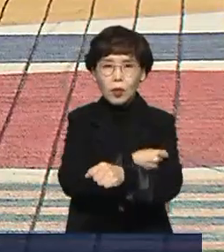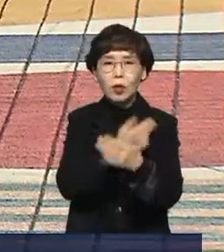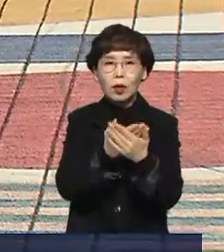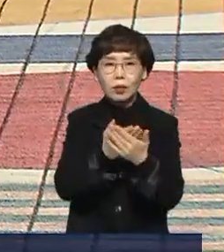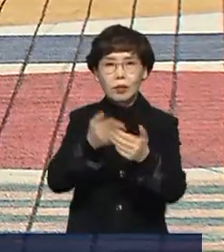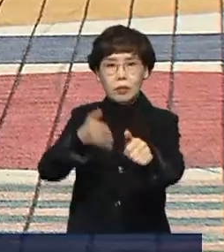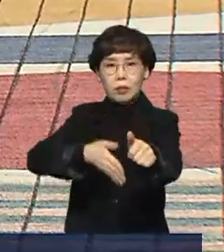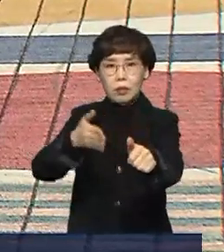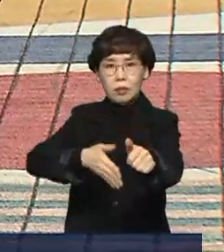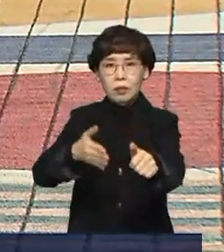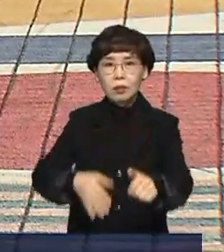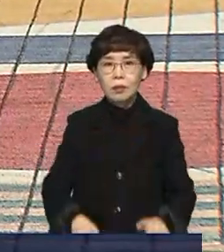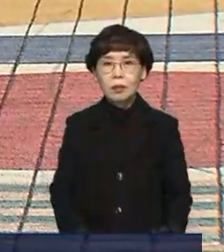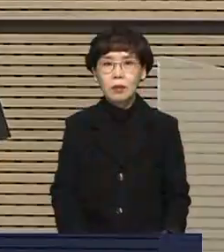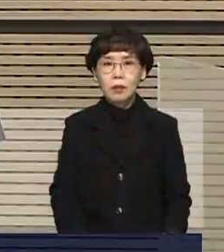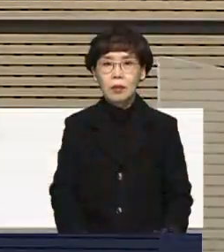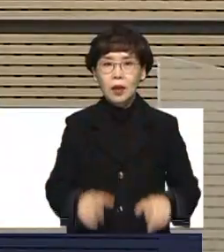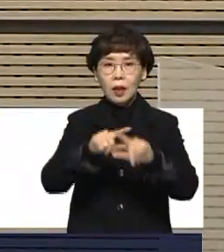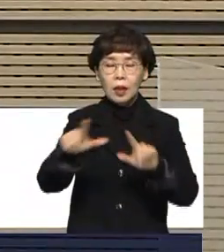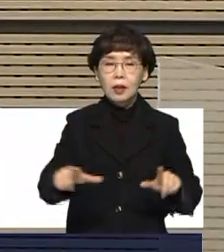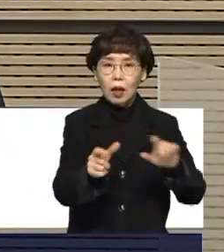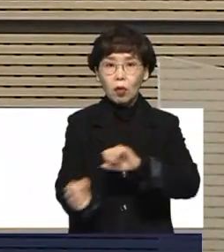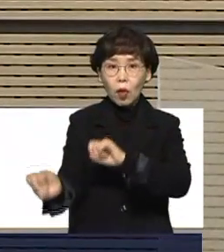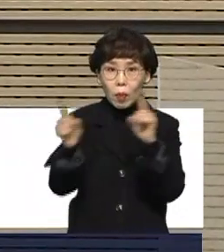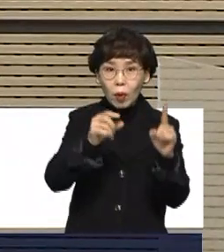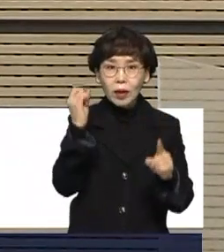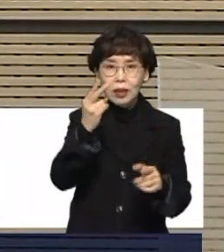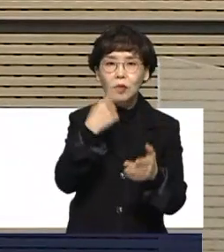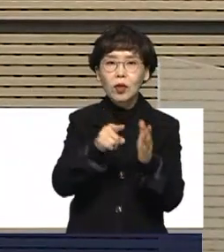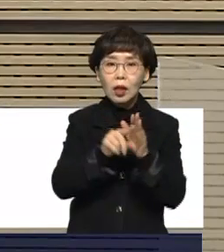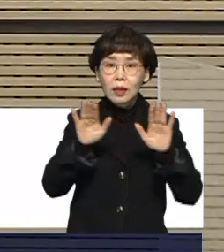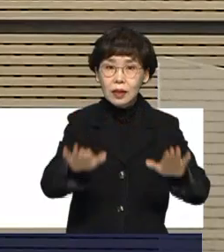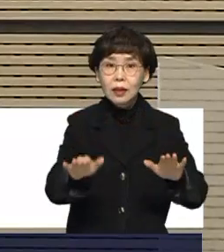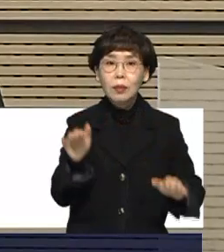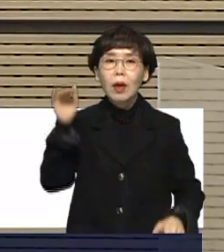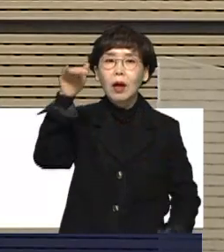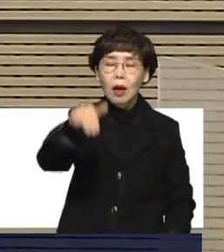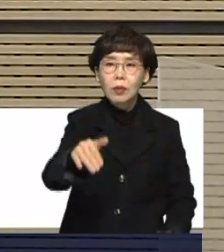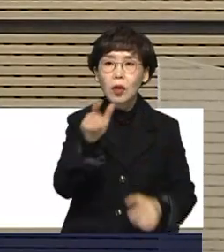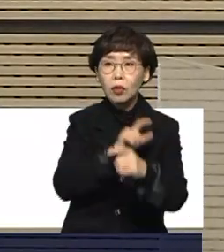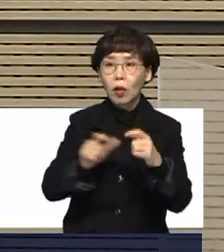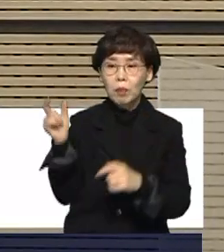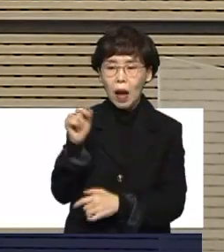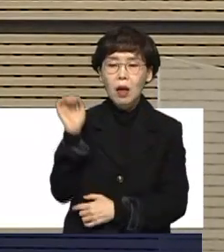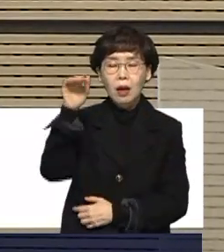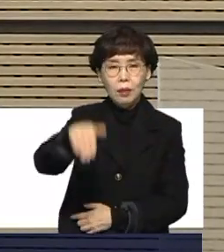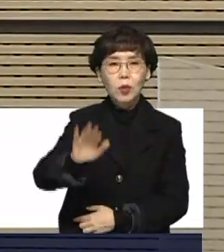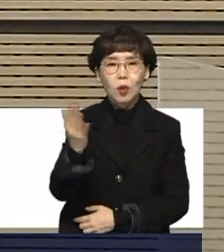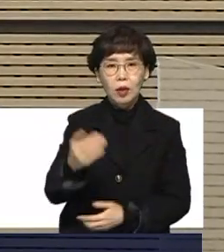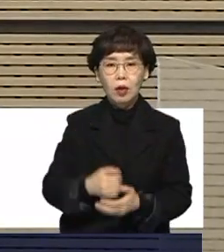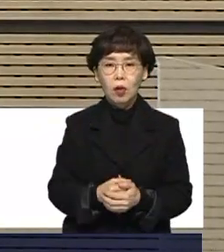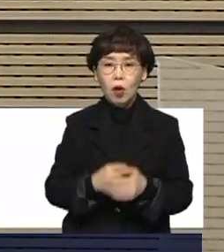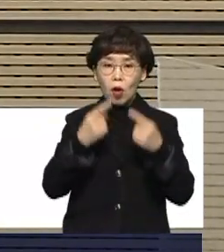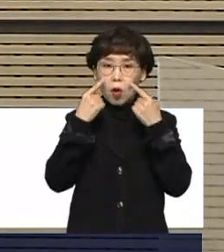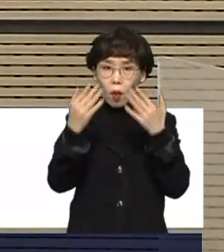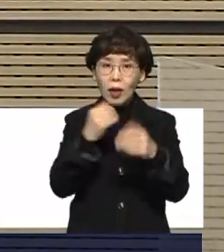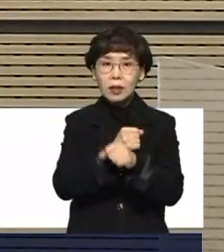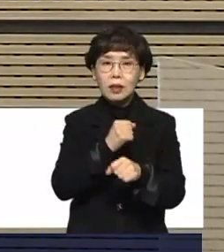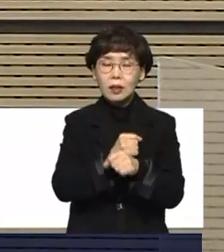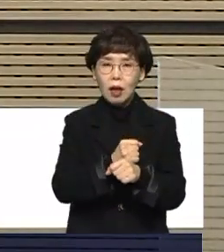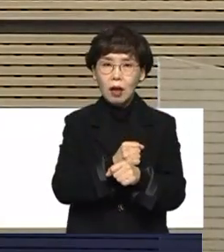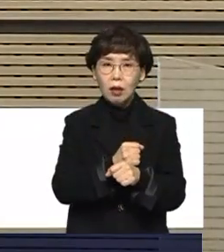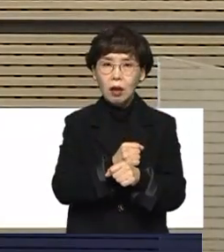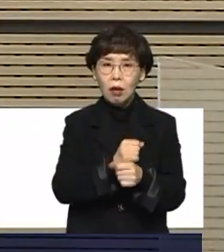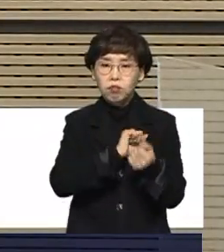참여해달라고 당부했습니다. 일상회복의 재개를 위해서는 현재의 감소세가 더 가속화돼야 되고 확실하게